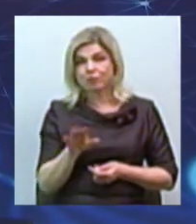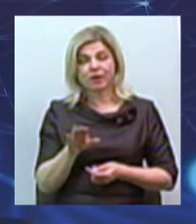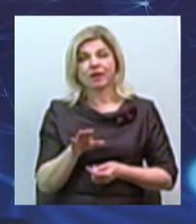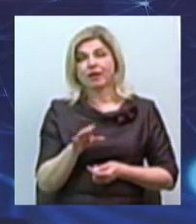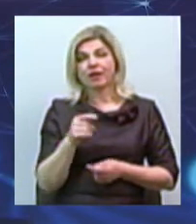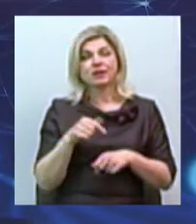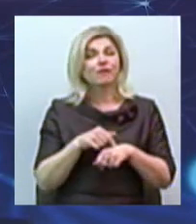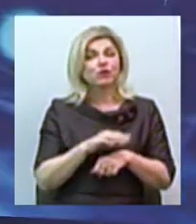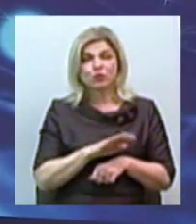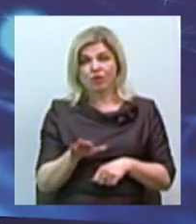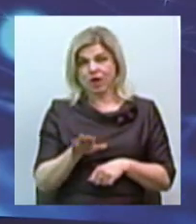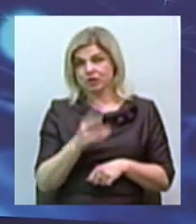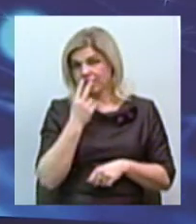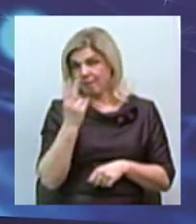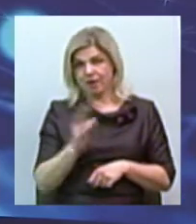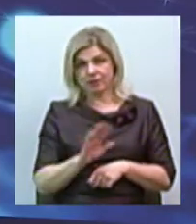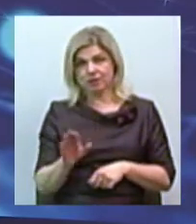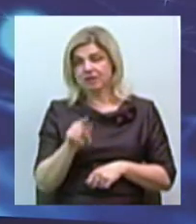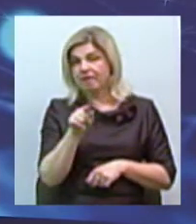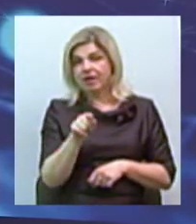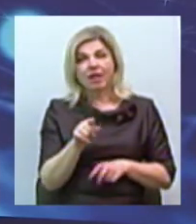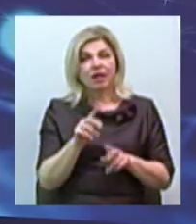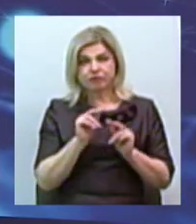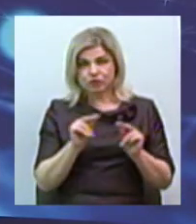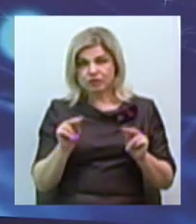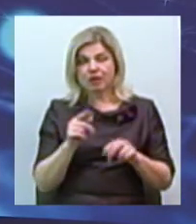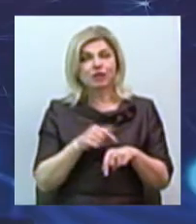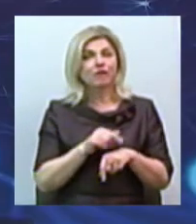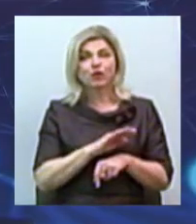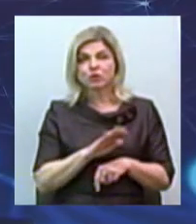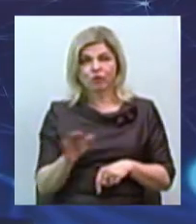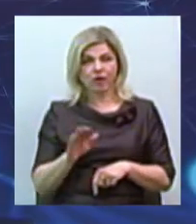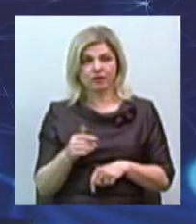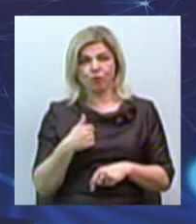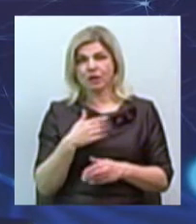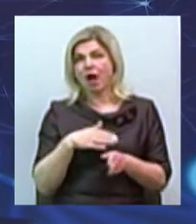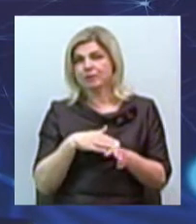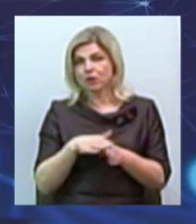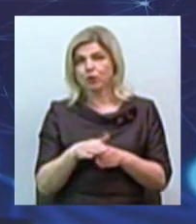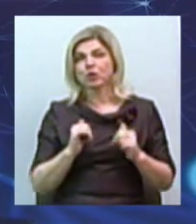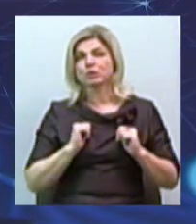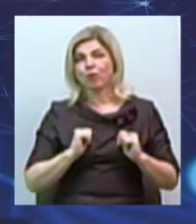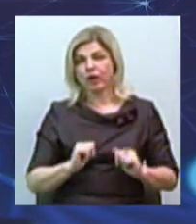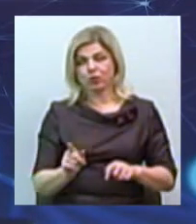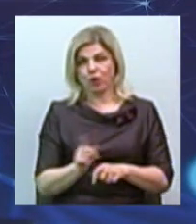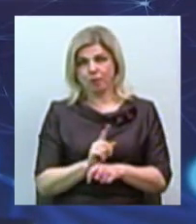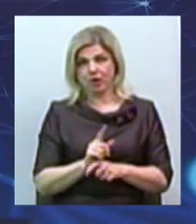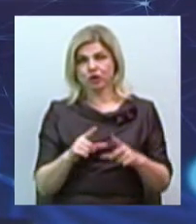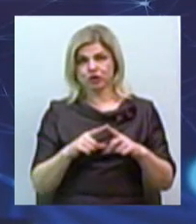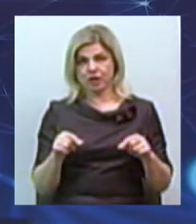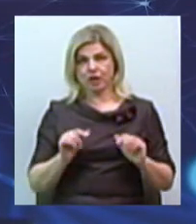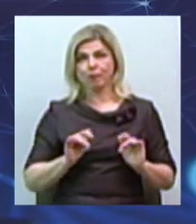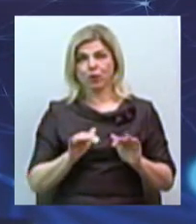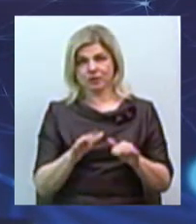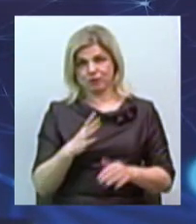не відчуваєш. Тобто ви, власне, абсолютно, не відчували абсолютно незручності? У мене абсолютно спокійний, нормальний шкільний